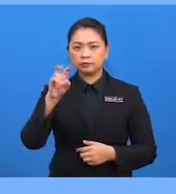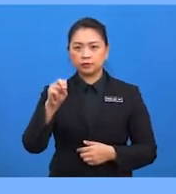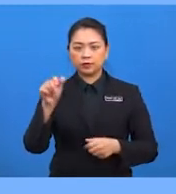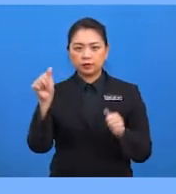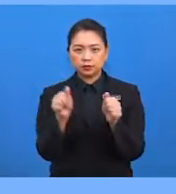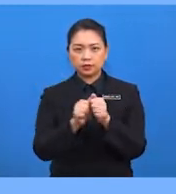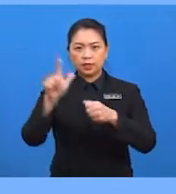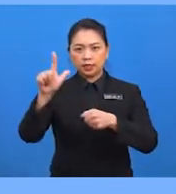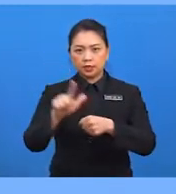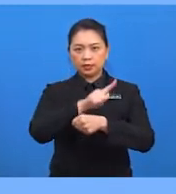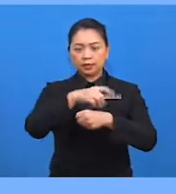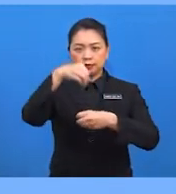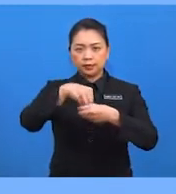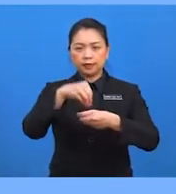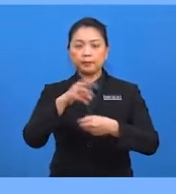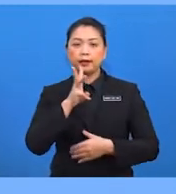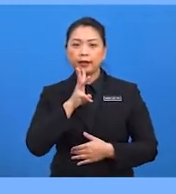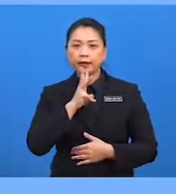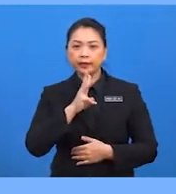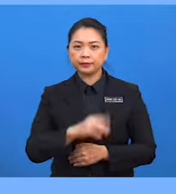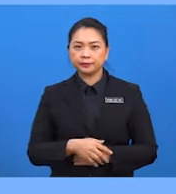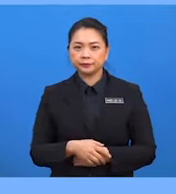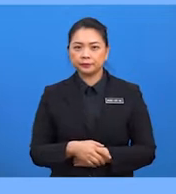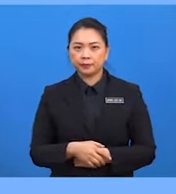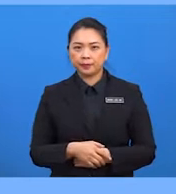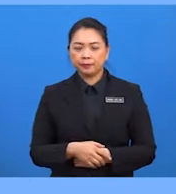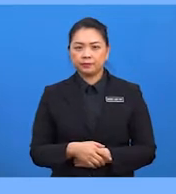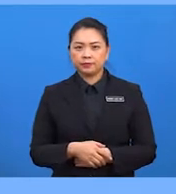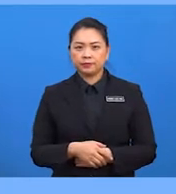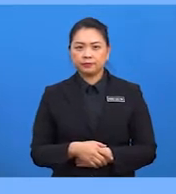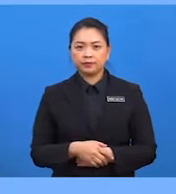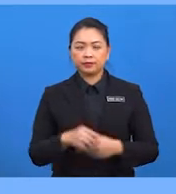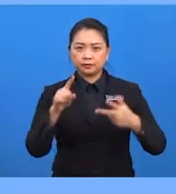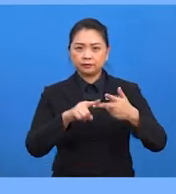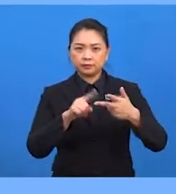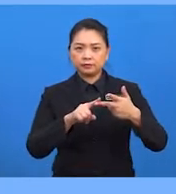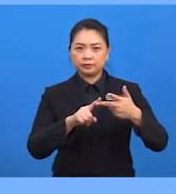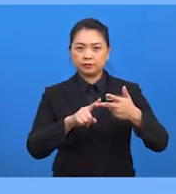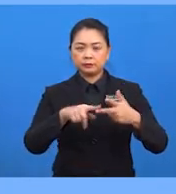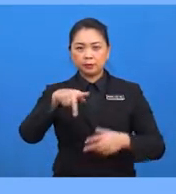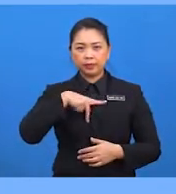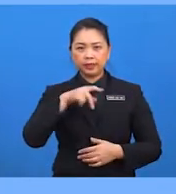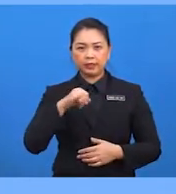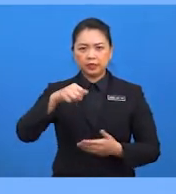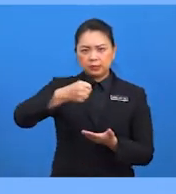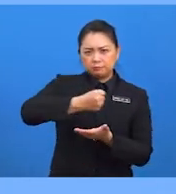Mengayon dengan lengkap di dalam air. 3.